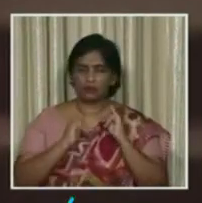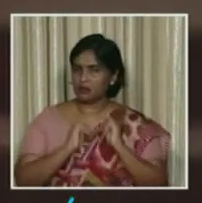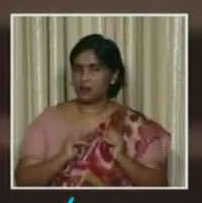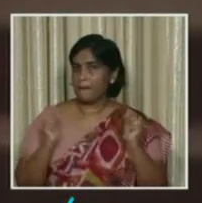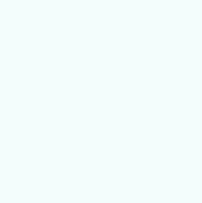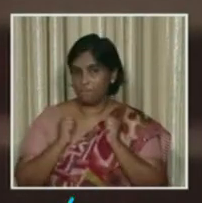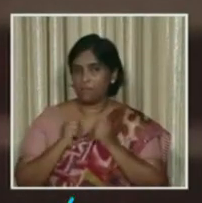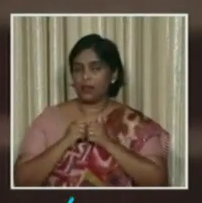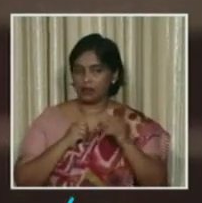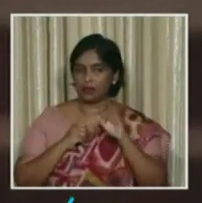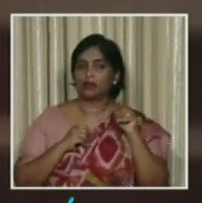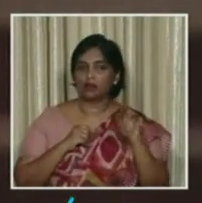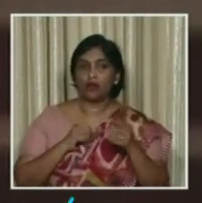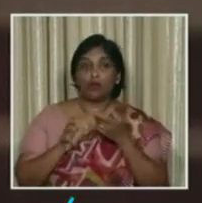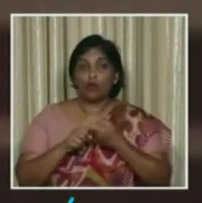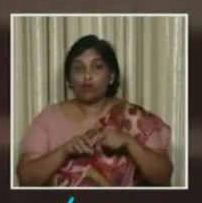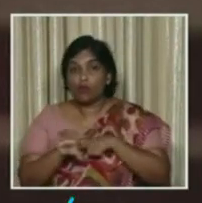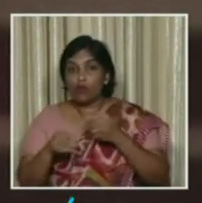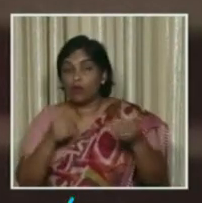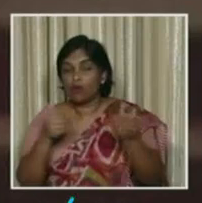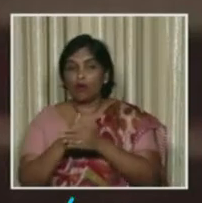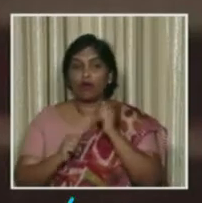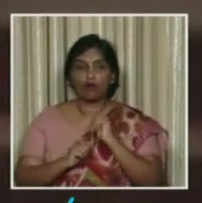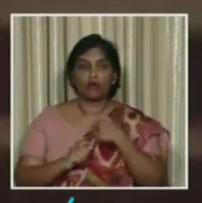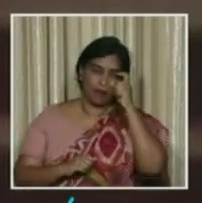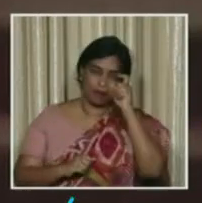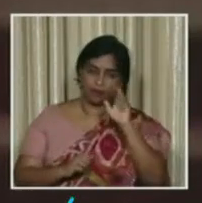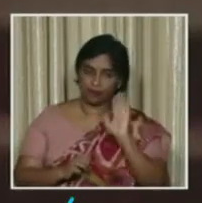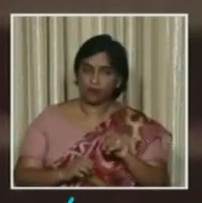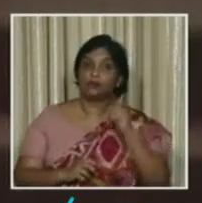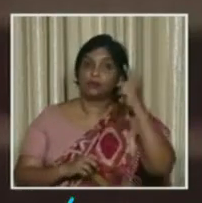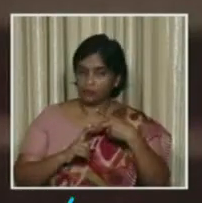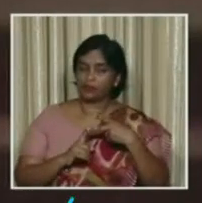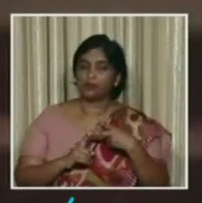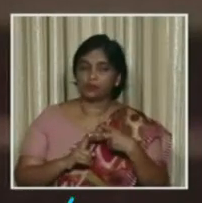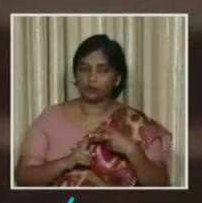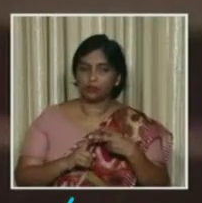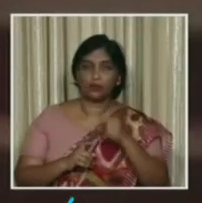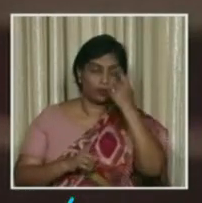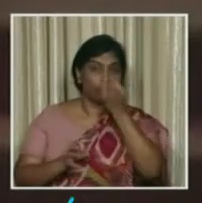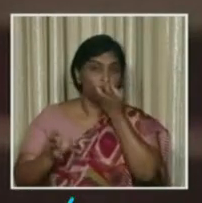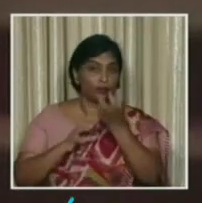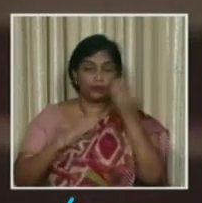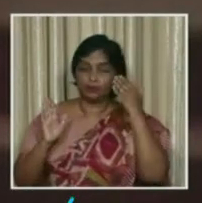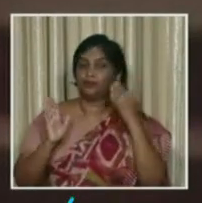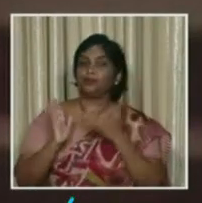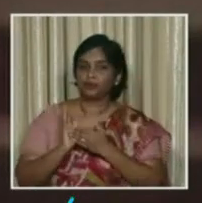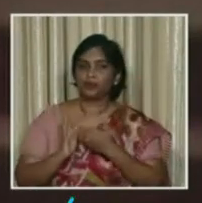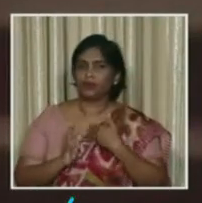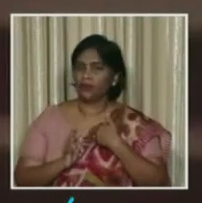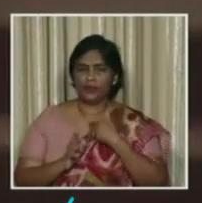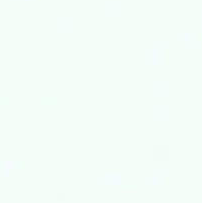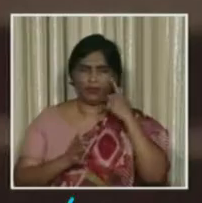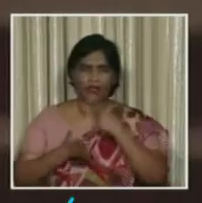භයානක තත්ත්වයක්. මේක කවුද මේකේ පසුබිමේ ඉන්නේ කියන කාරණාව අපි හොයලා බලන්න ඕනේ. දෙවෙනි කාරණාව, පාස්කු ප්‍රහාරය සම්බන්ධව මං හිතන්නේ